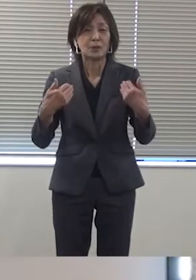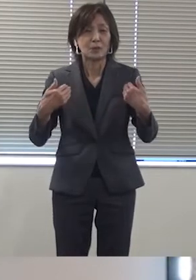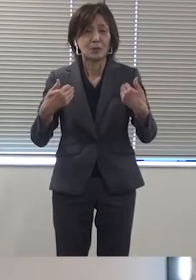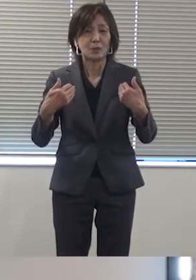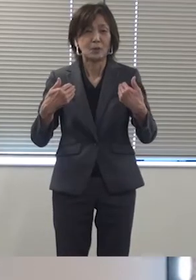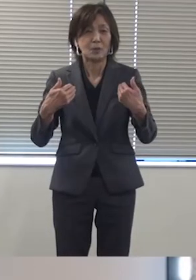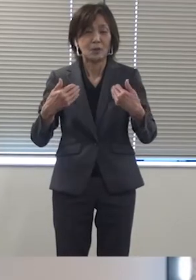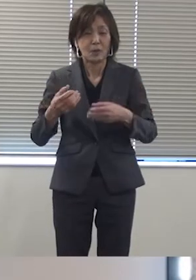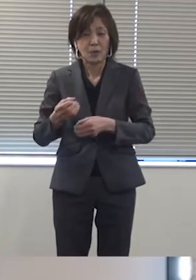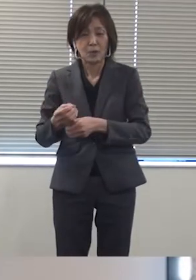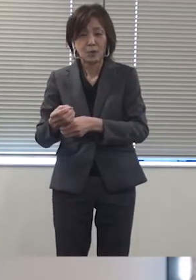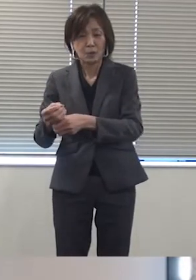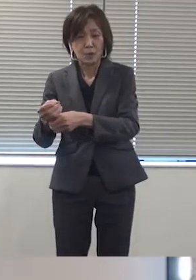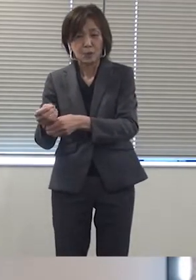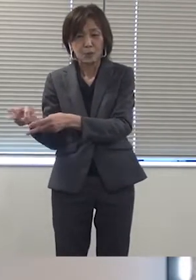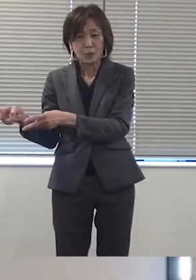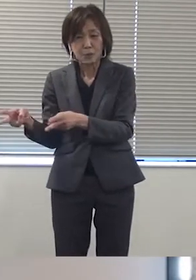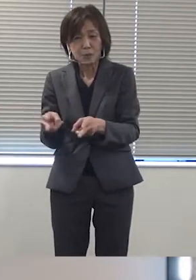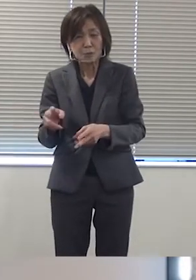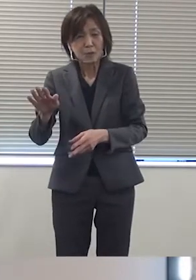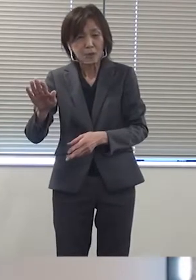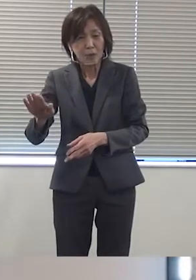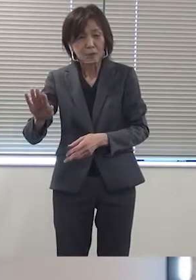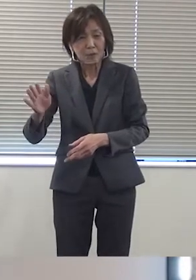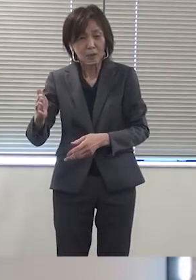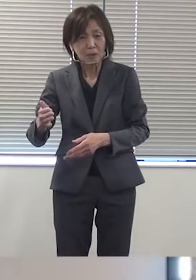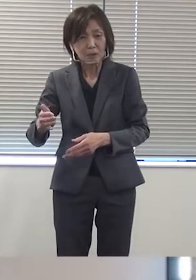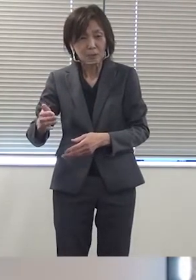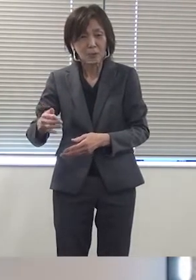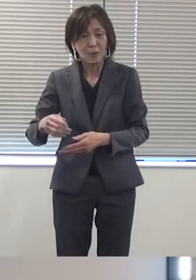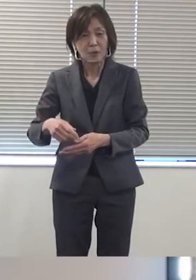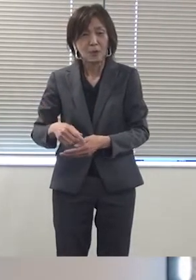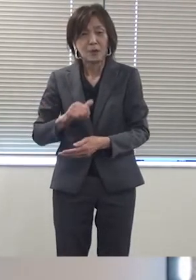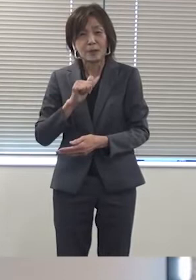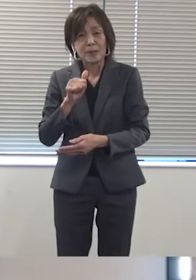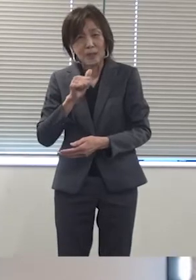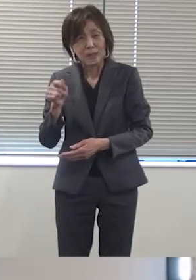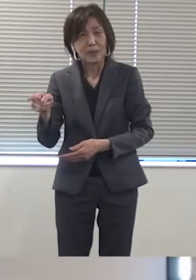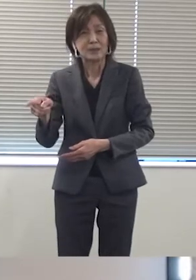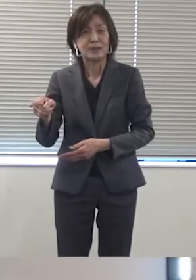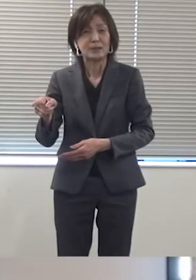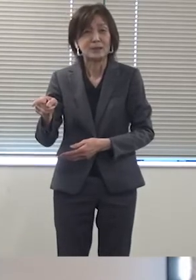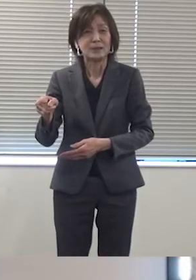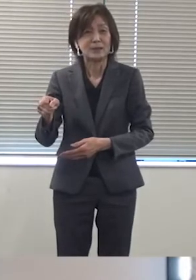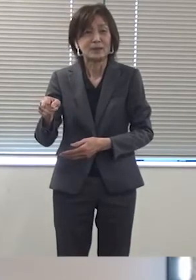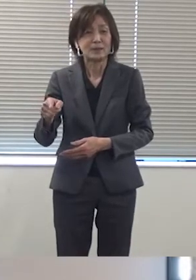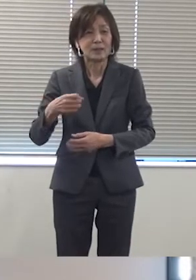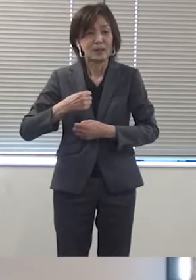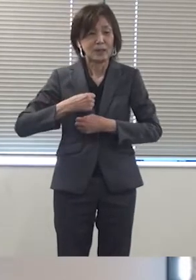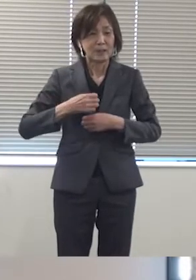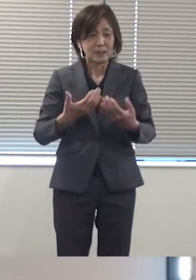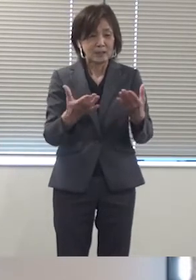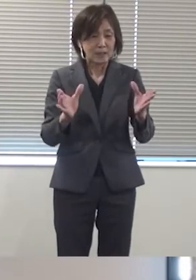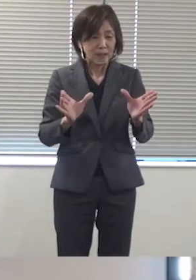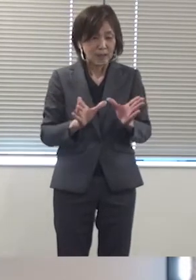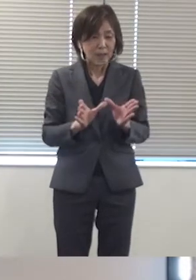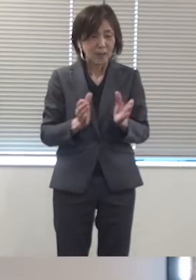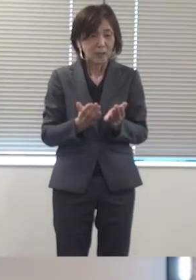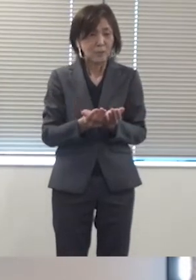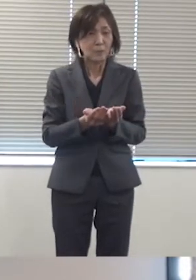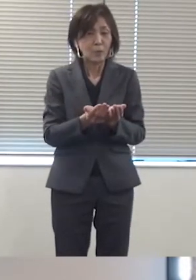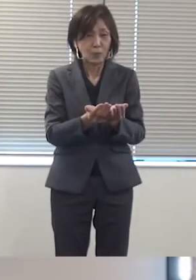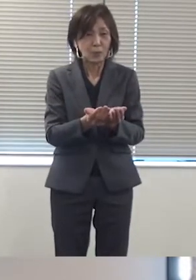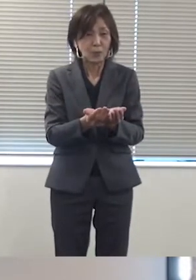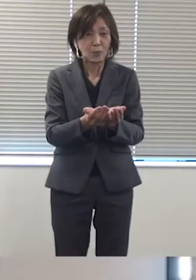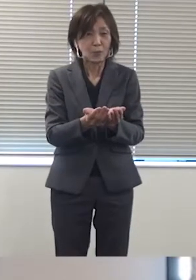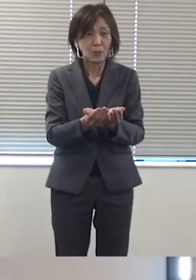あのボートをあの大量に持ってきてもらわないといけないと、そういうものを含めて受け入れ側のコーディネートというのが非常に重要にな